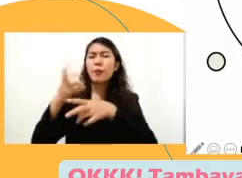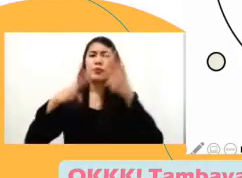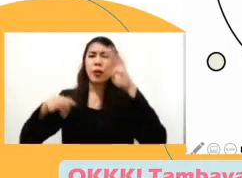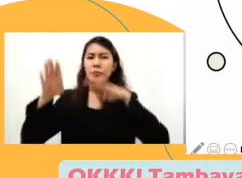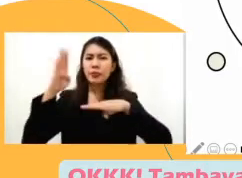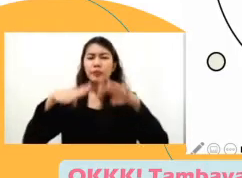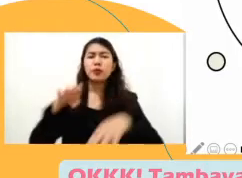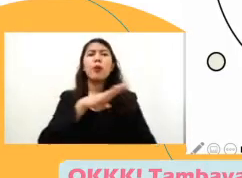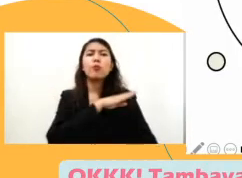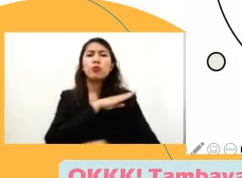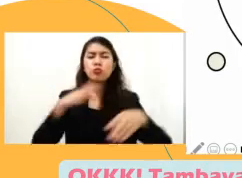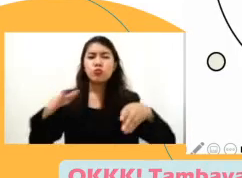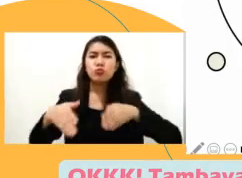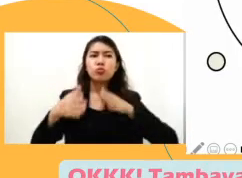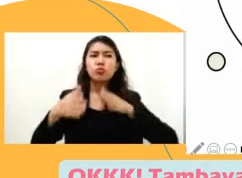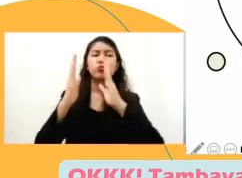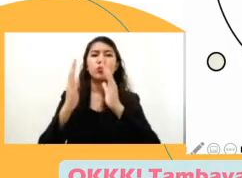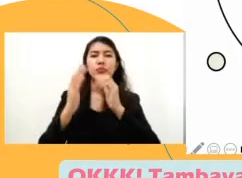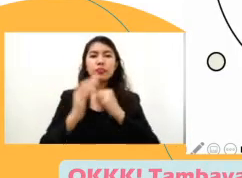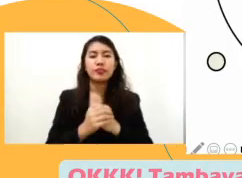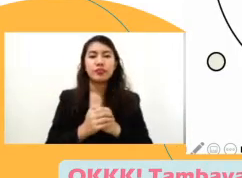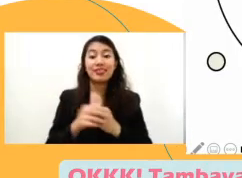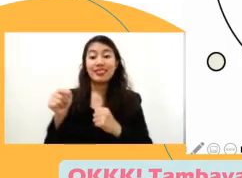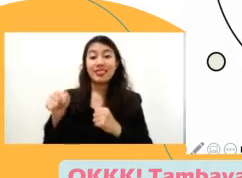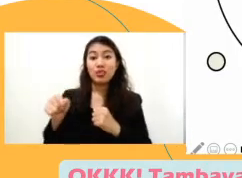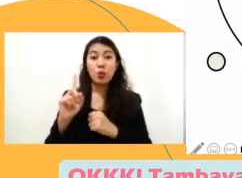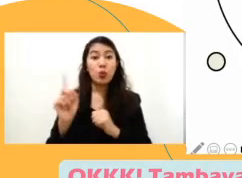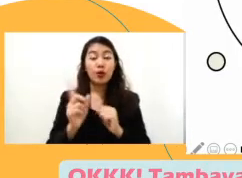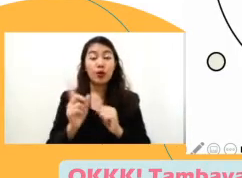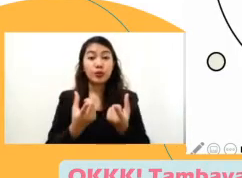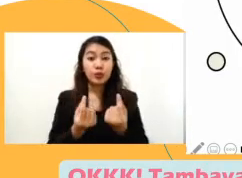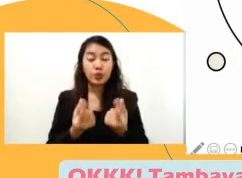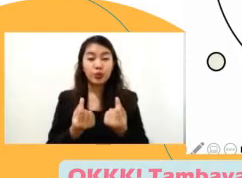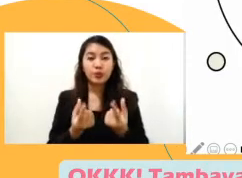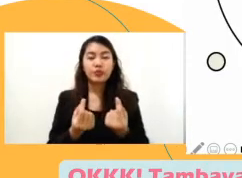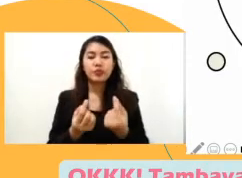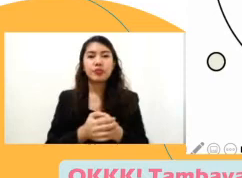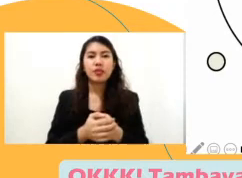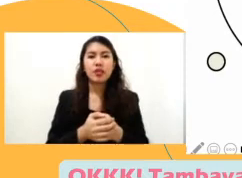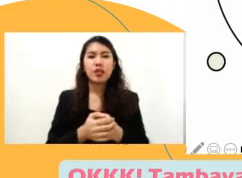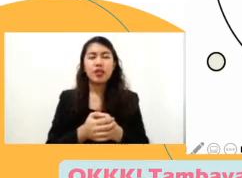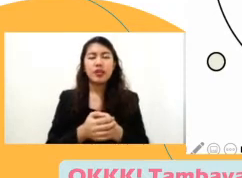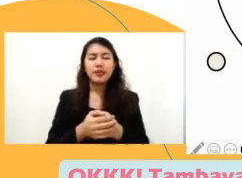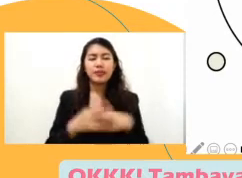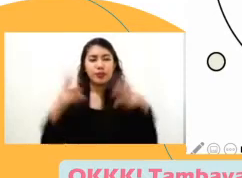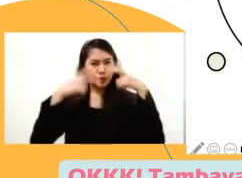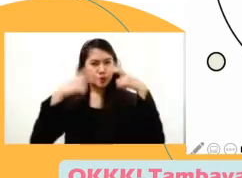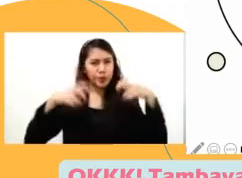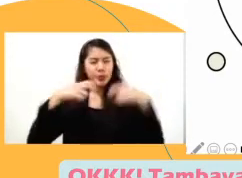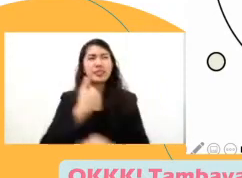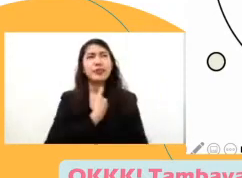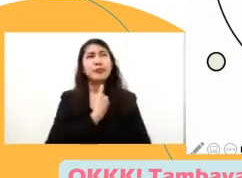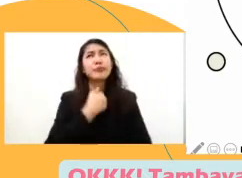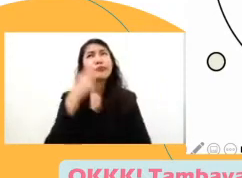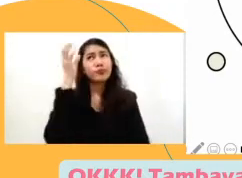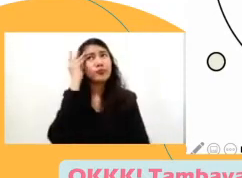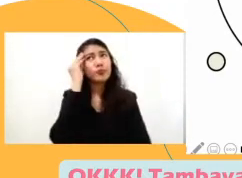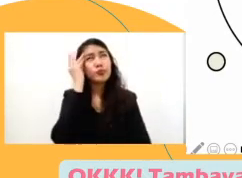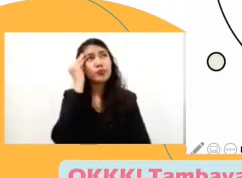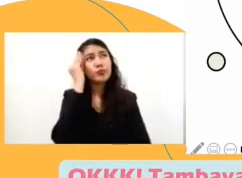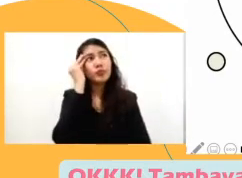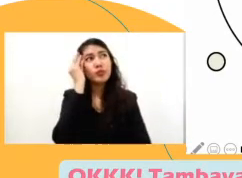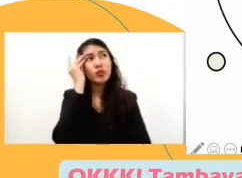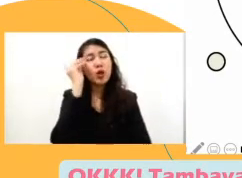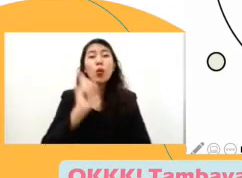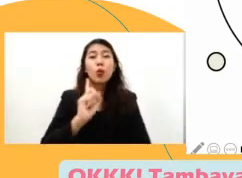buhay. Dito inaalam natin yung ating mga purpose, no? Yung ating mga mithiin, yung ating mga